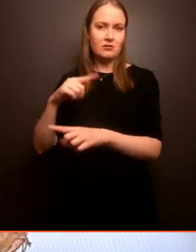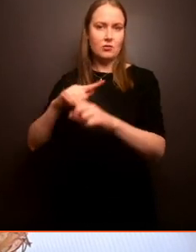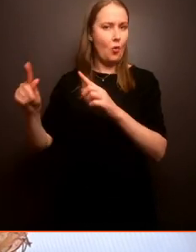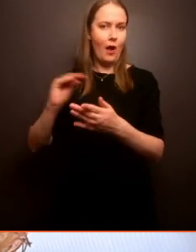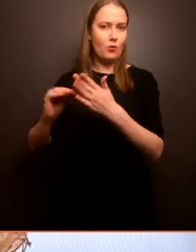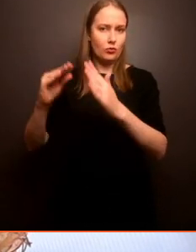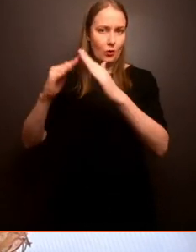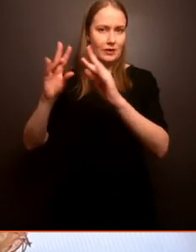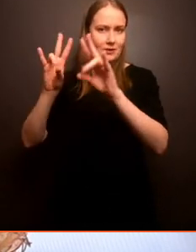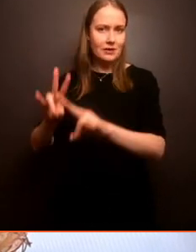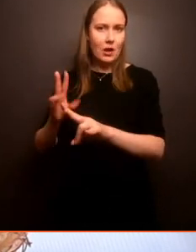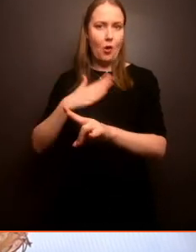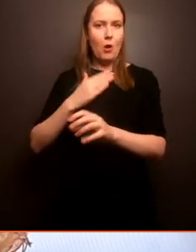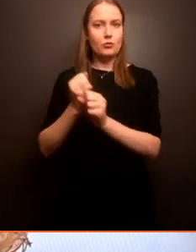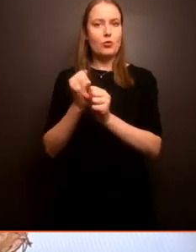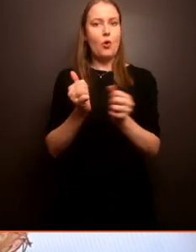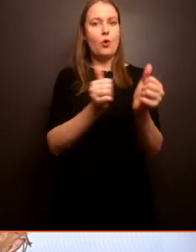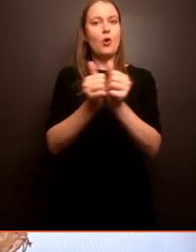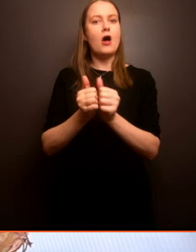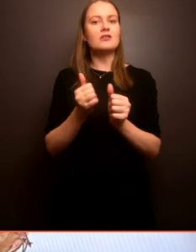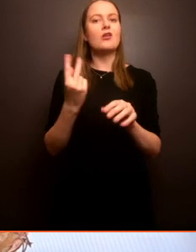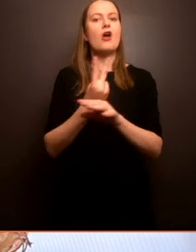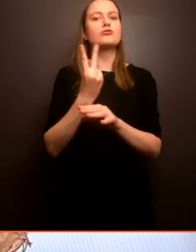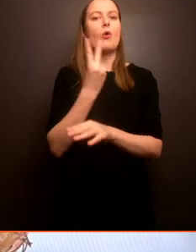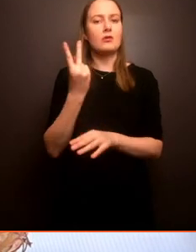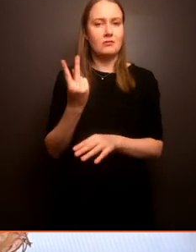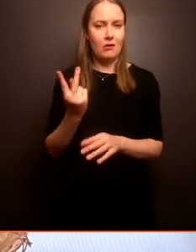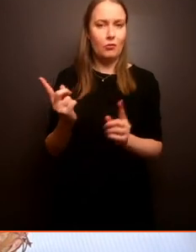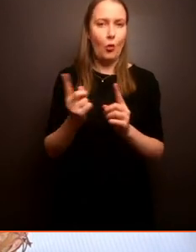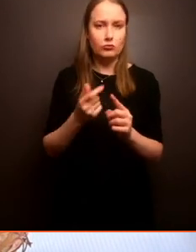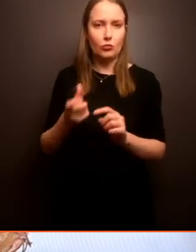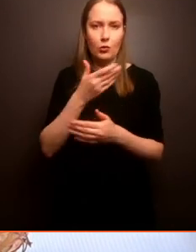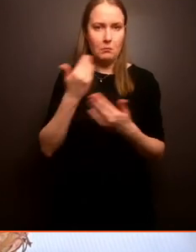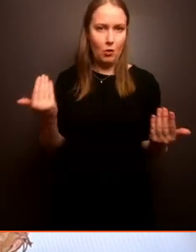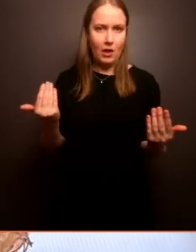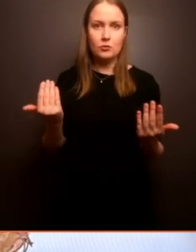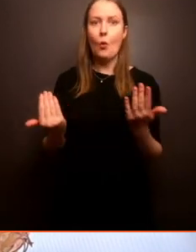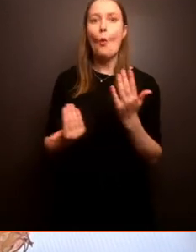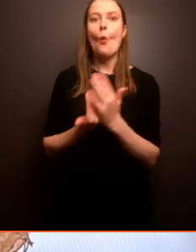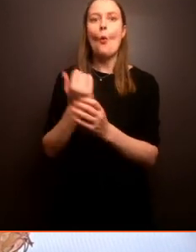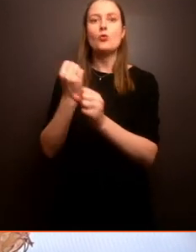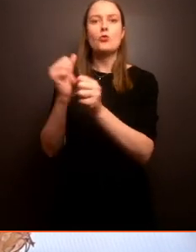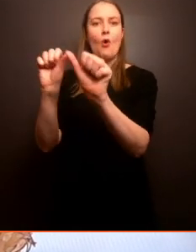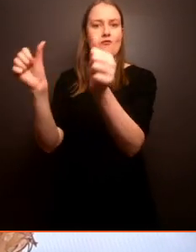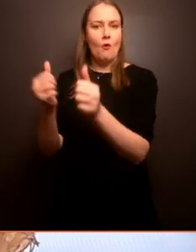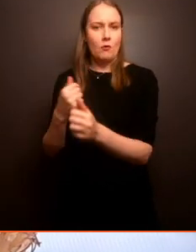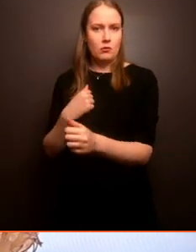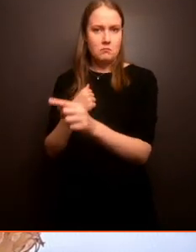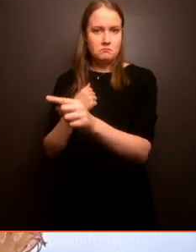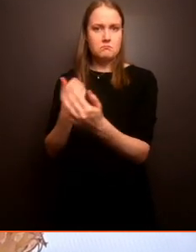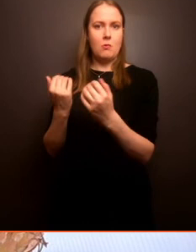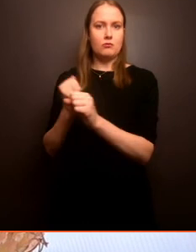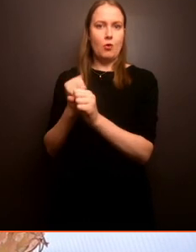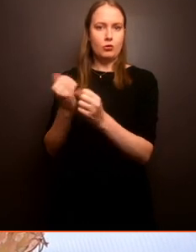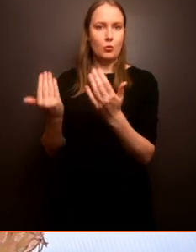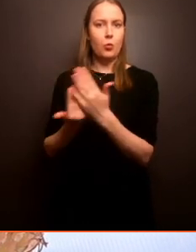ja ta on oma töökaaslastega kohtunud täpselt 2 korda. Mm-hmm. Ja see on täiesti uus töövorm, et ma töötan nüüd